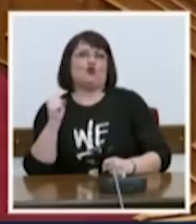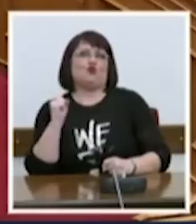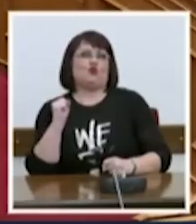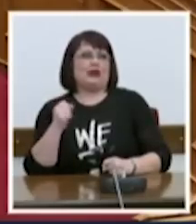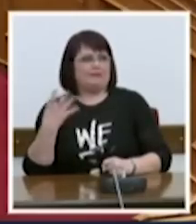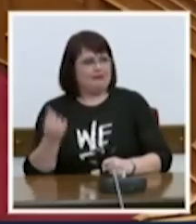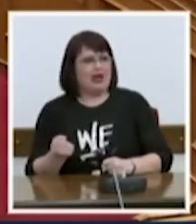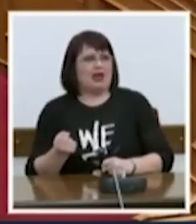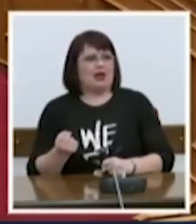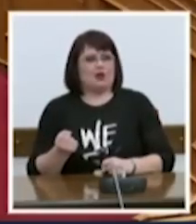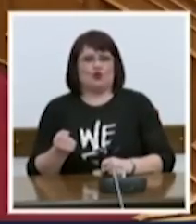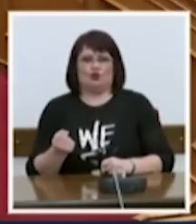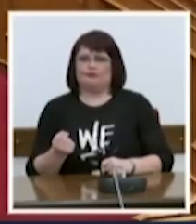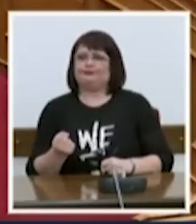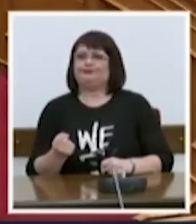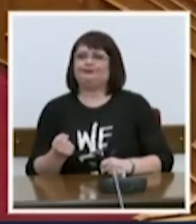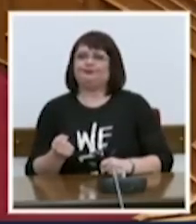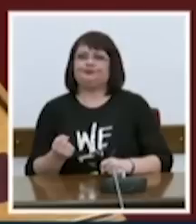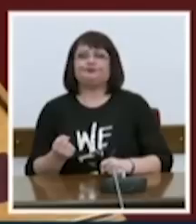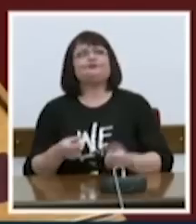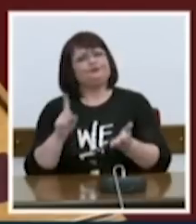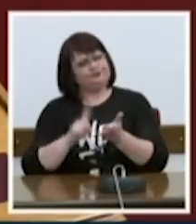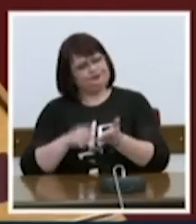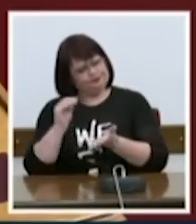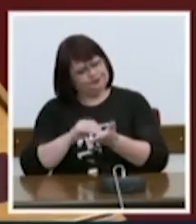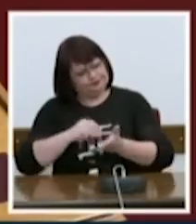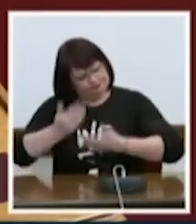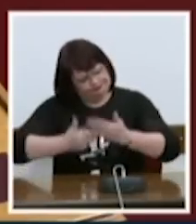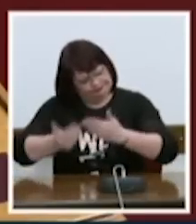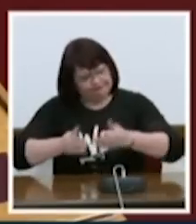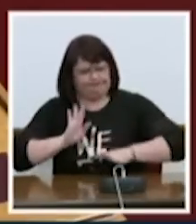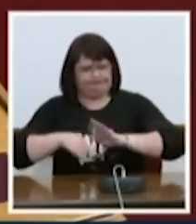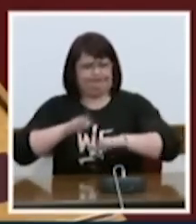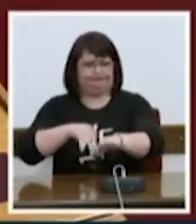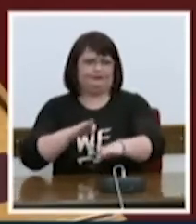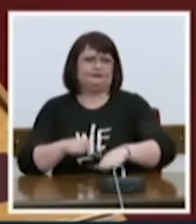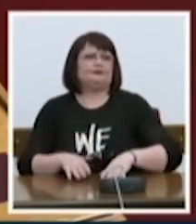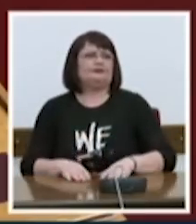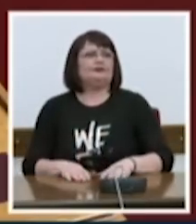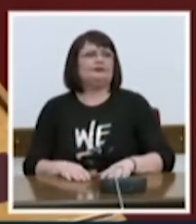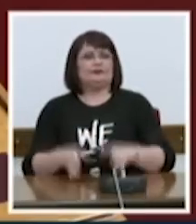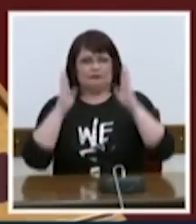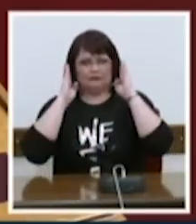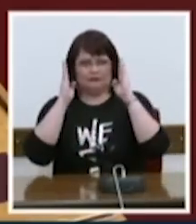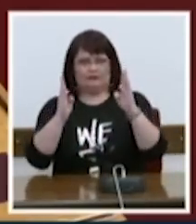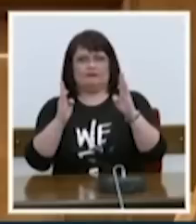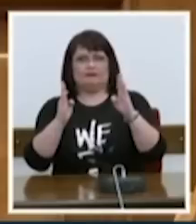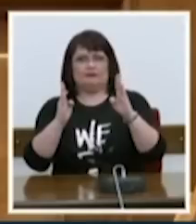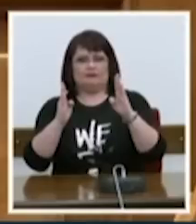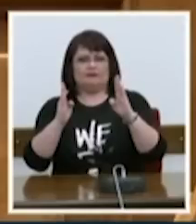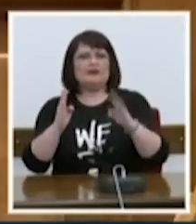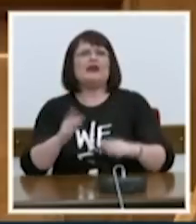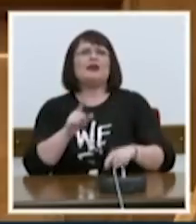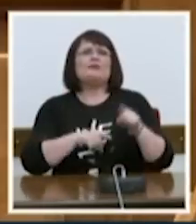βήματα αναμφίβολα που πρέπει να γίνουν. Στην κατεύθυνση αυτό το κίνημα να μαζικοποιείται και